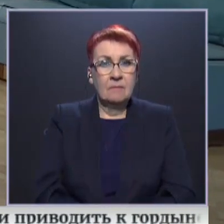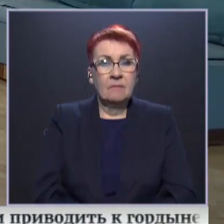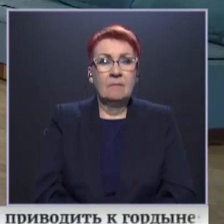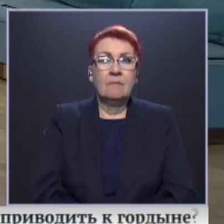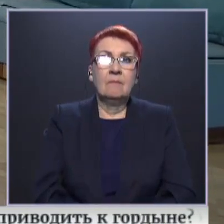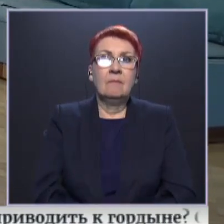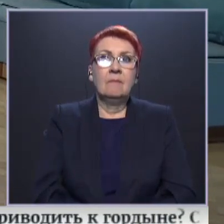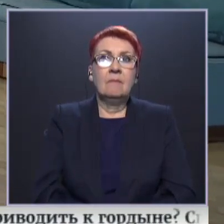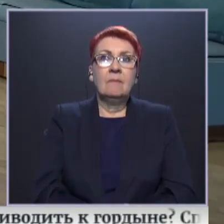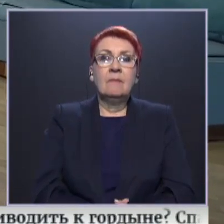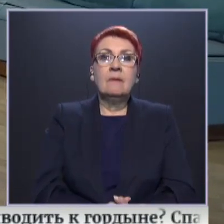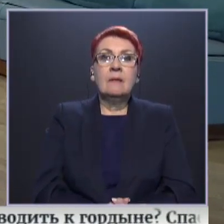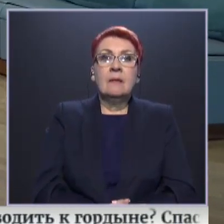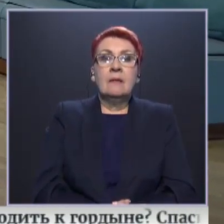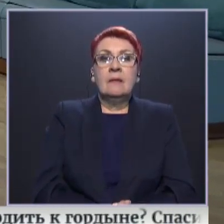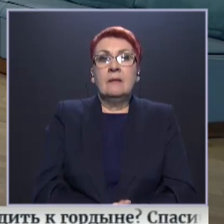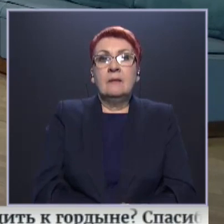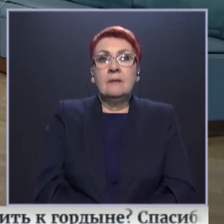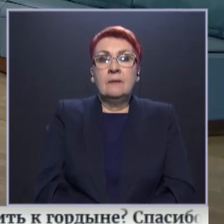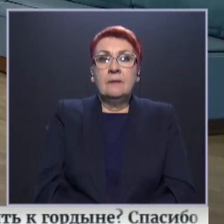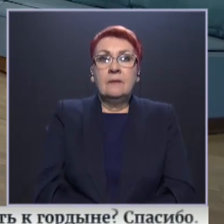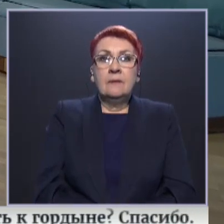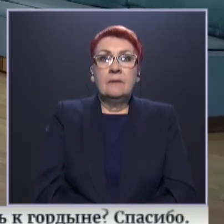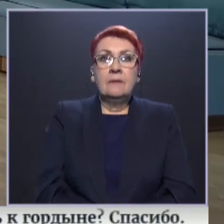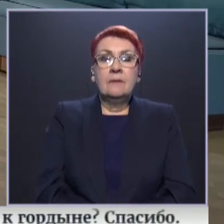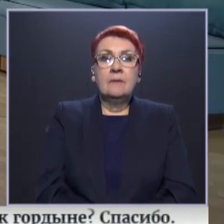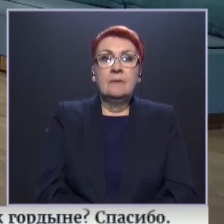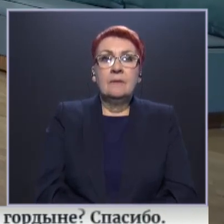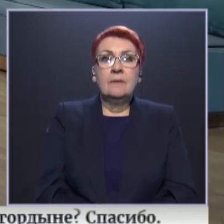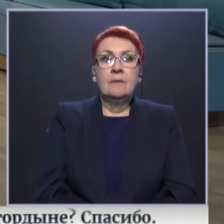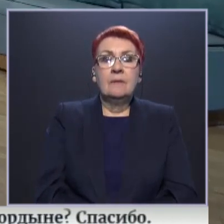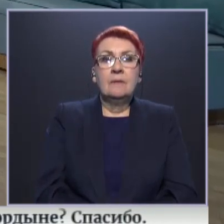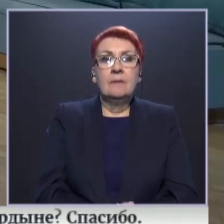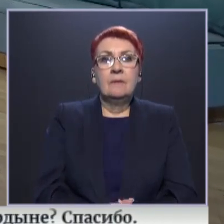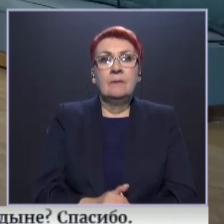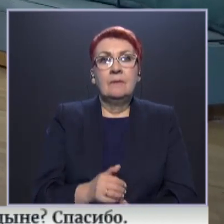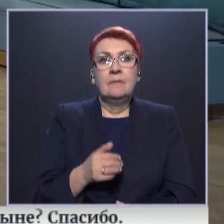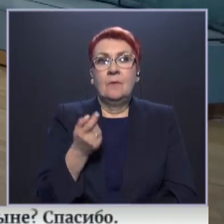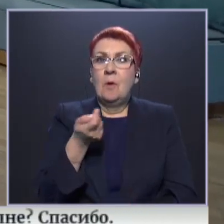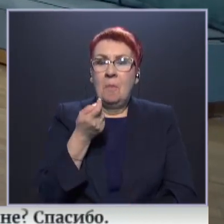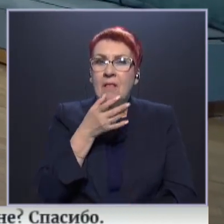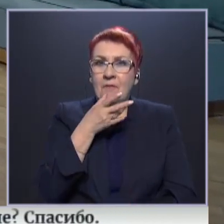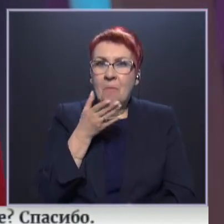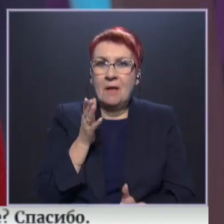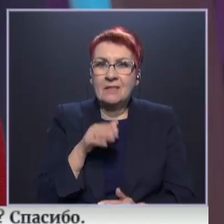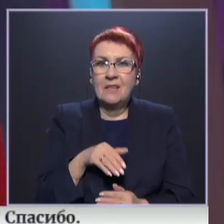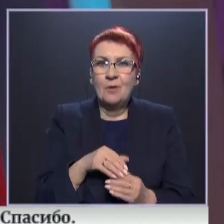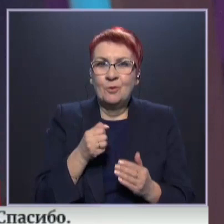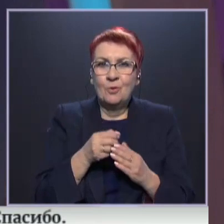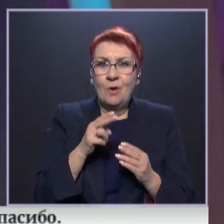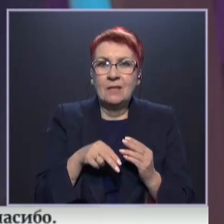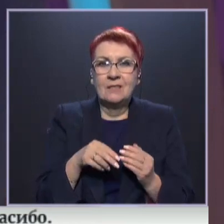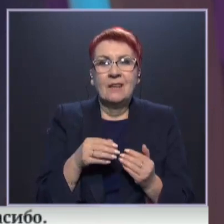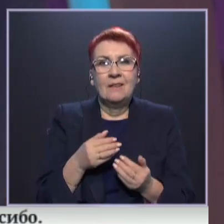Друзья, у нас не так много остается до конца нашего сегодняшнего эфира, поэтому давайте подводить итоги. Мы все интриговали, но я думаю, что уже пора